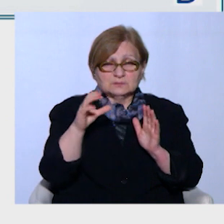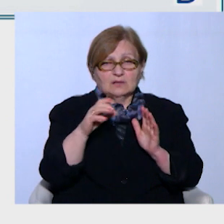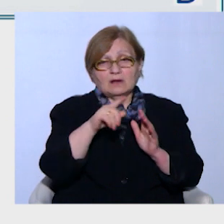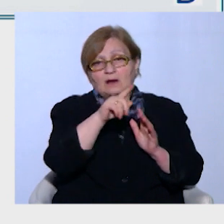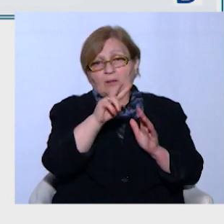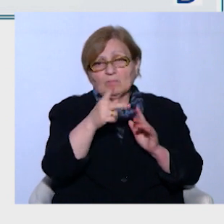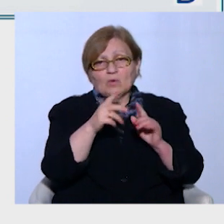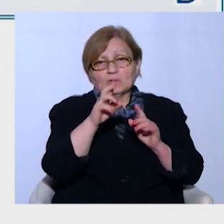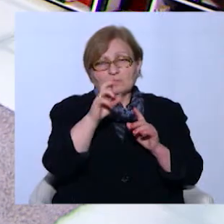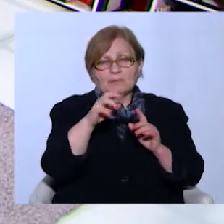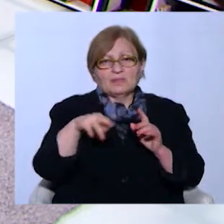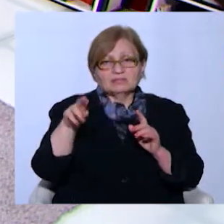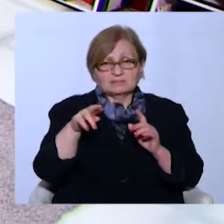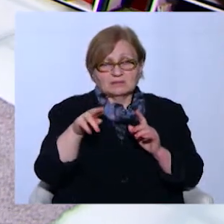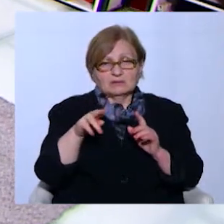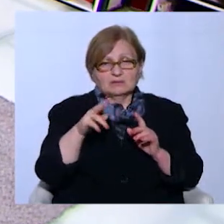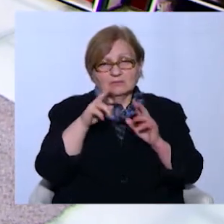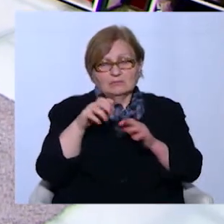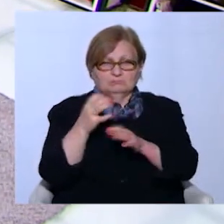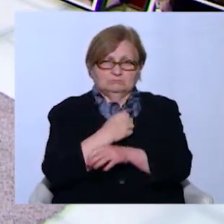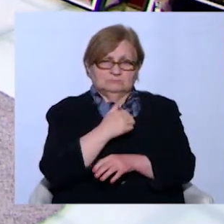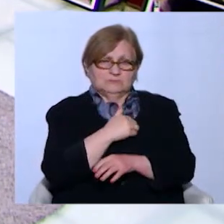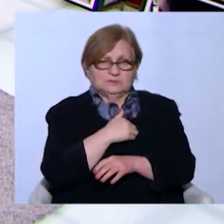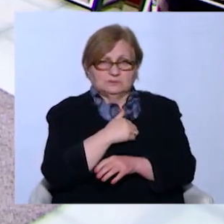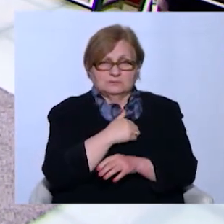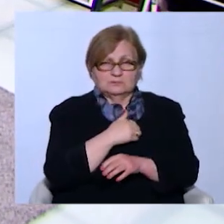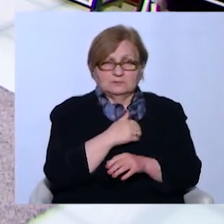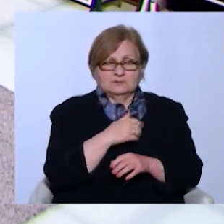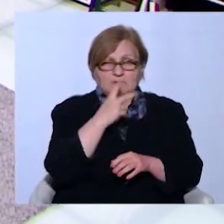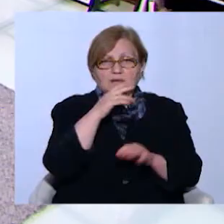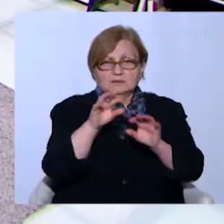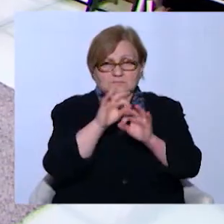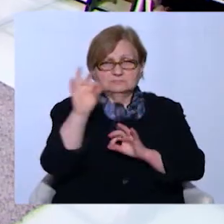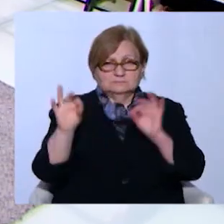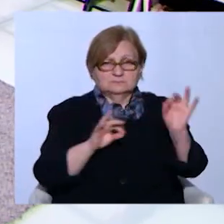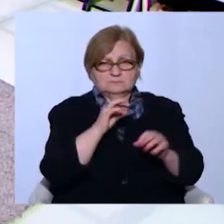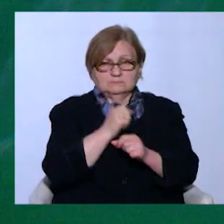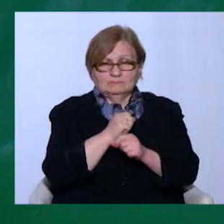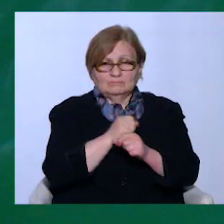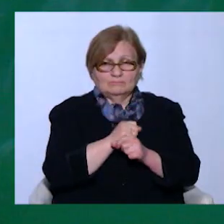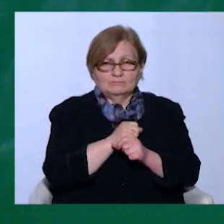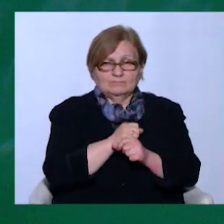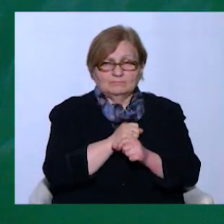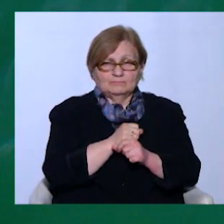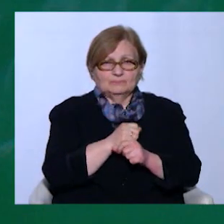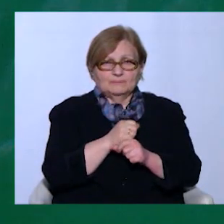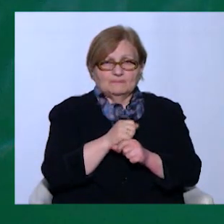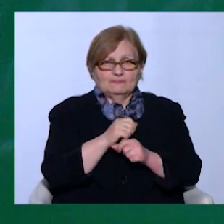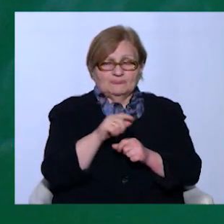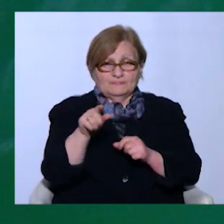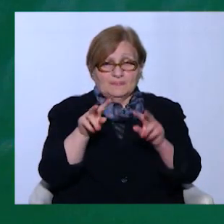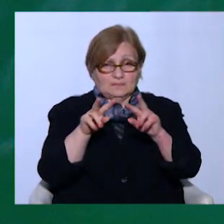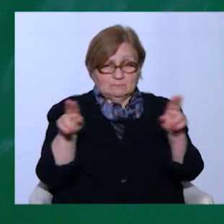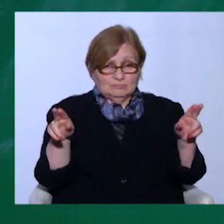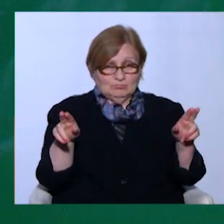მოდით ჩემთან ერთად იმუშავეთ და რეულებში ამოხაზეთ ABCD ტოლფერდა ტრაპეცია და ისიც მოვხაზოთ, რა ვიცით, რადგან ტოლფერდა ვიცით, რომ